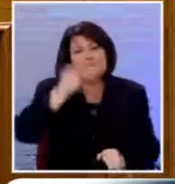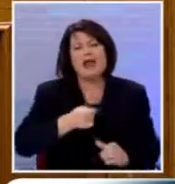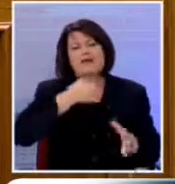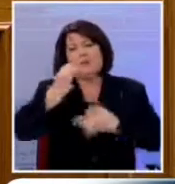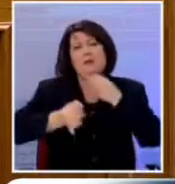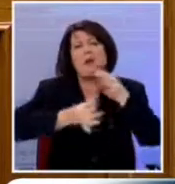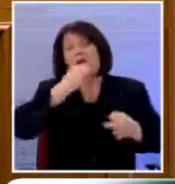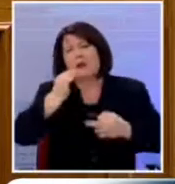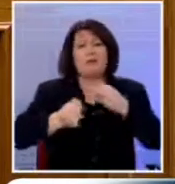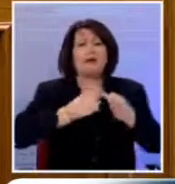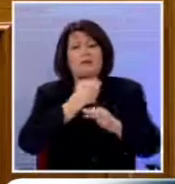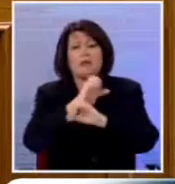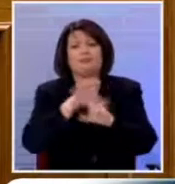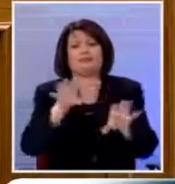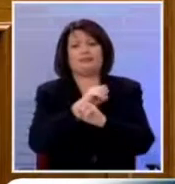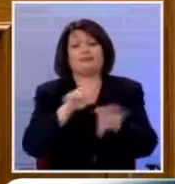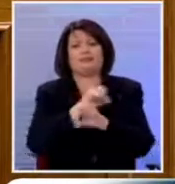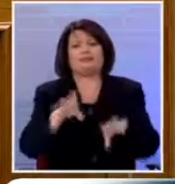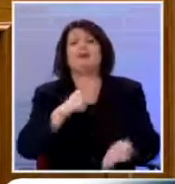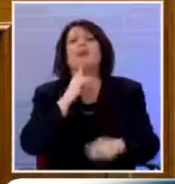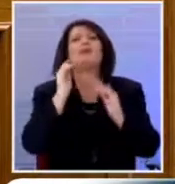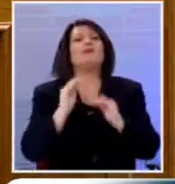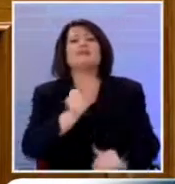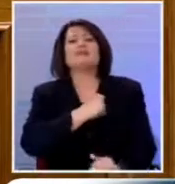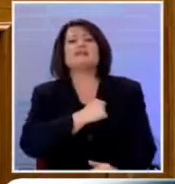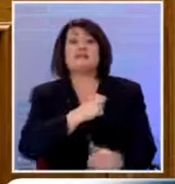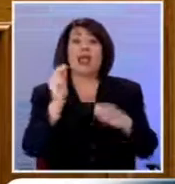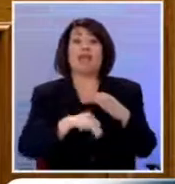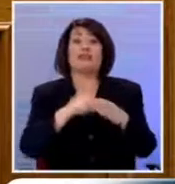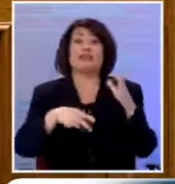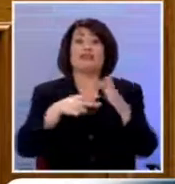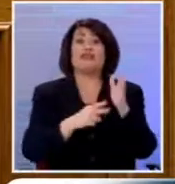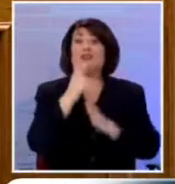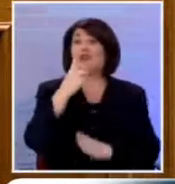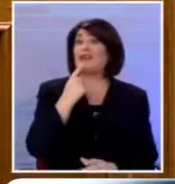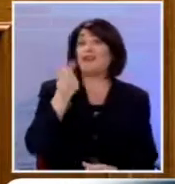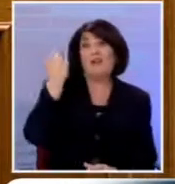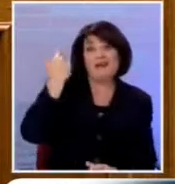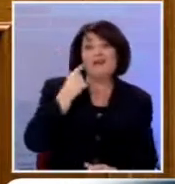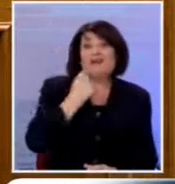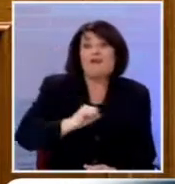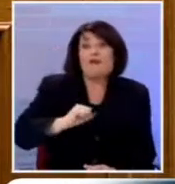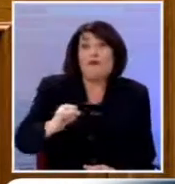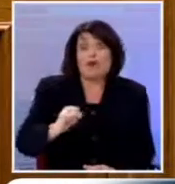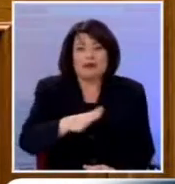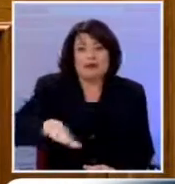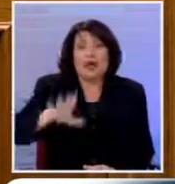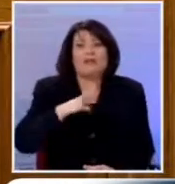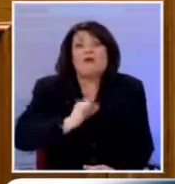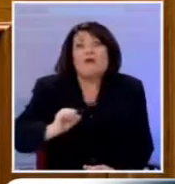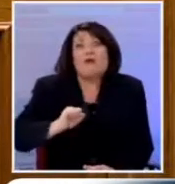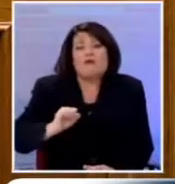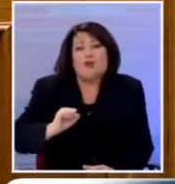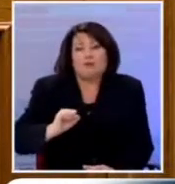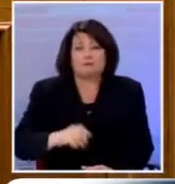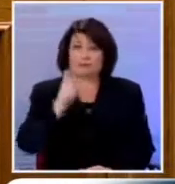δηλώσεων, βασισμένο πάνω στο ίδιο σενάριο των εκλογών του 2012. Φόβος, τρομοκράτηση των πολιτών.